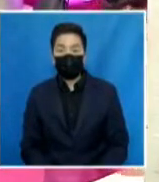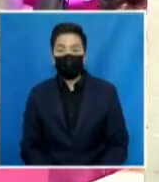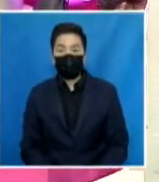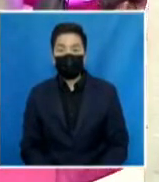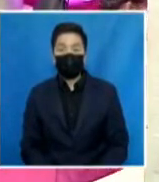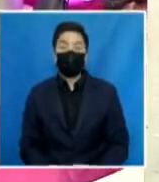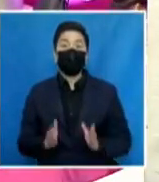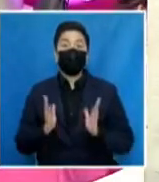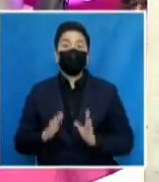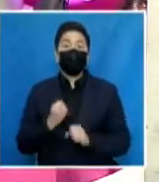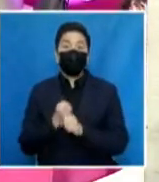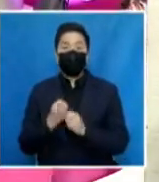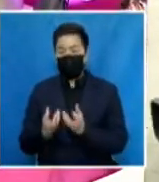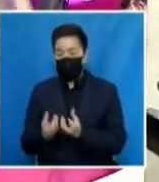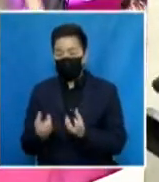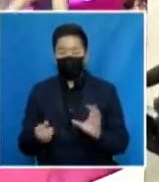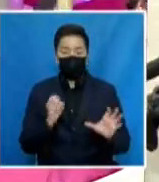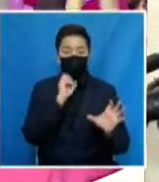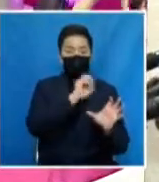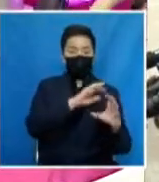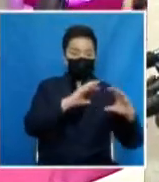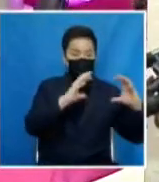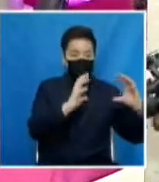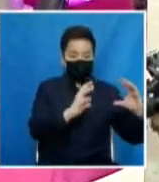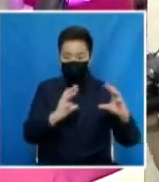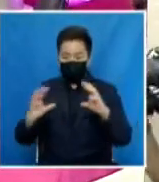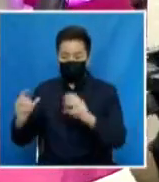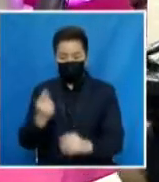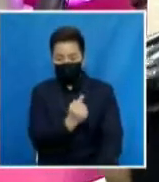พนักงานได้บรรจุลูกบอลครบทั้ง7หลักแล้วนะคะ